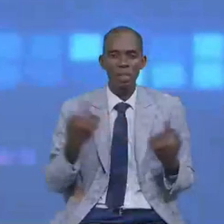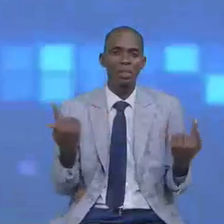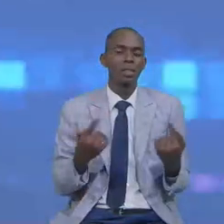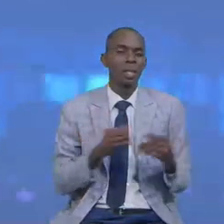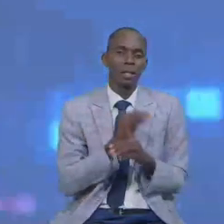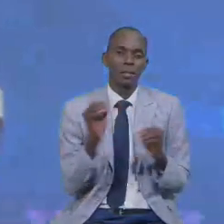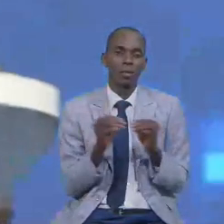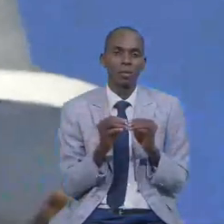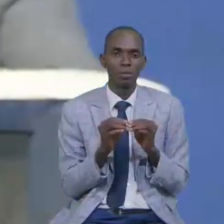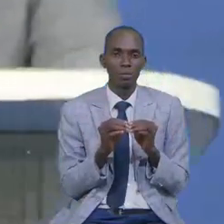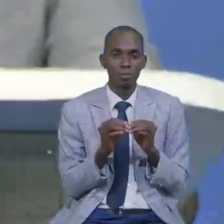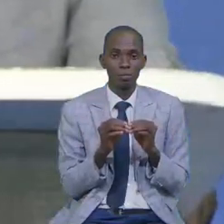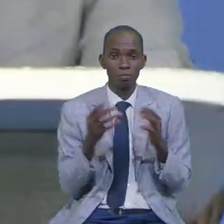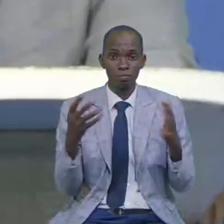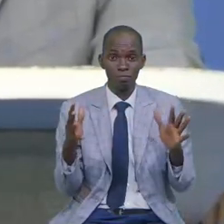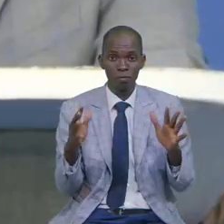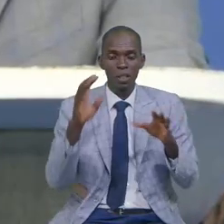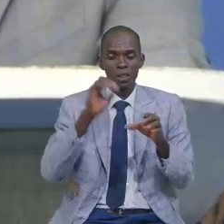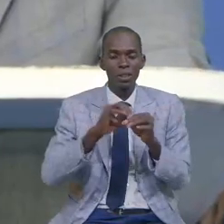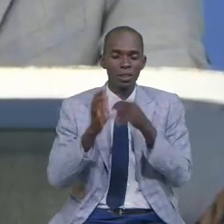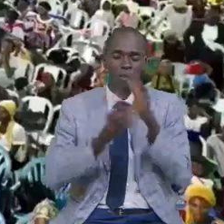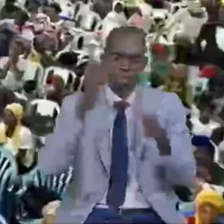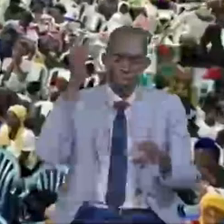Au nom de Jésus, nous prions.